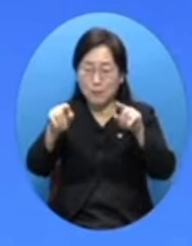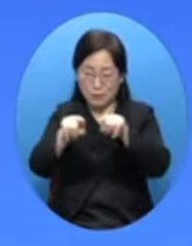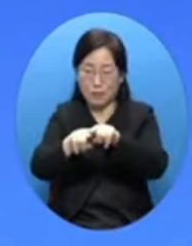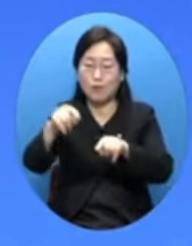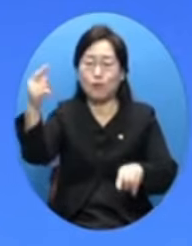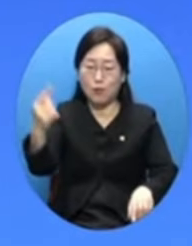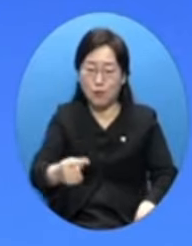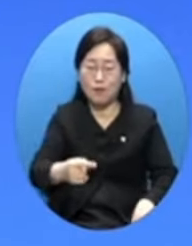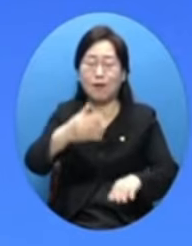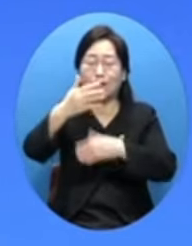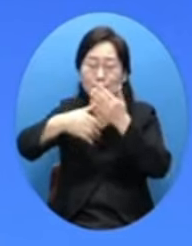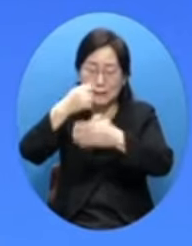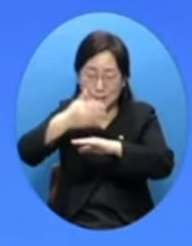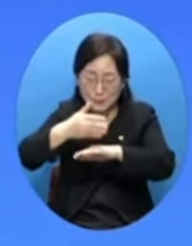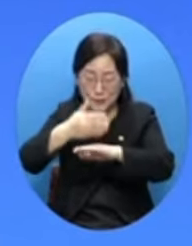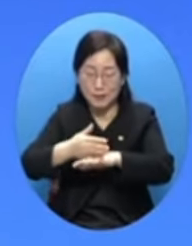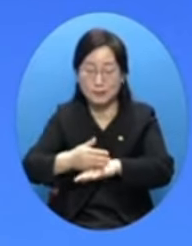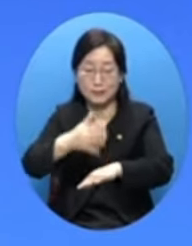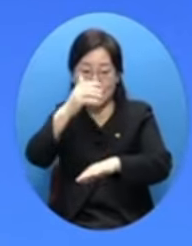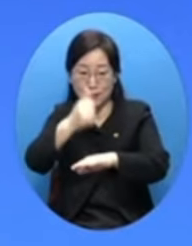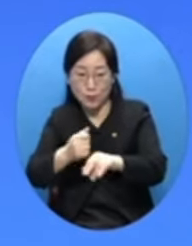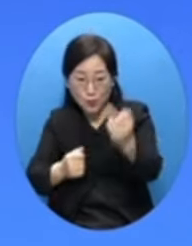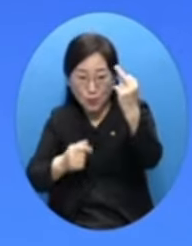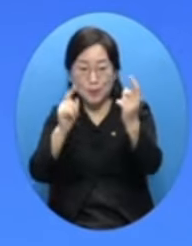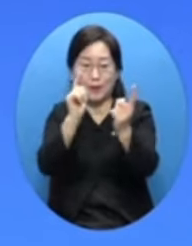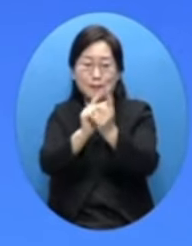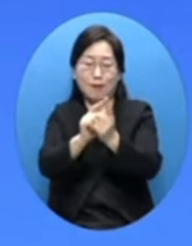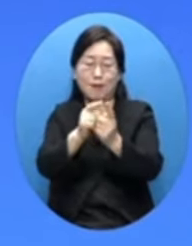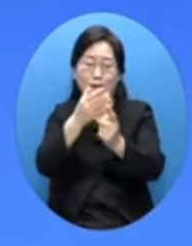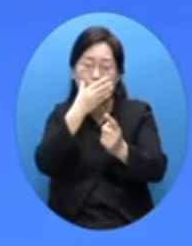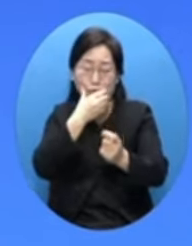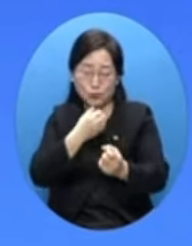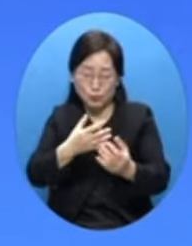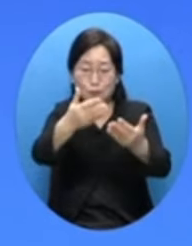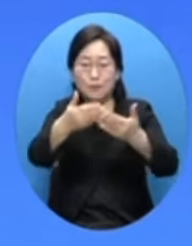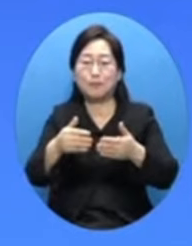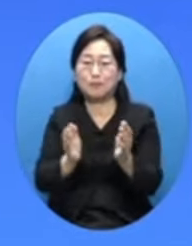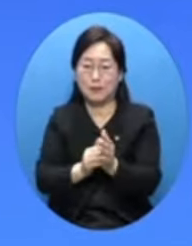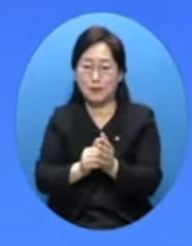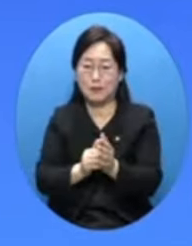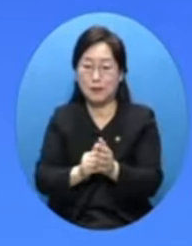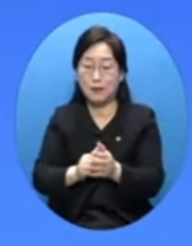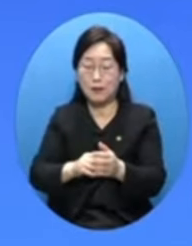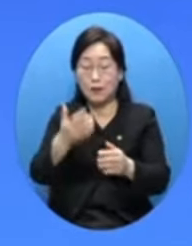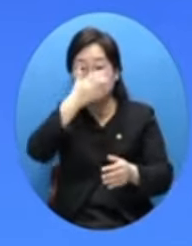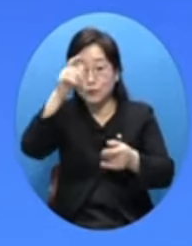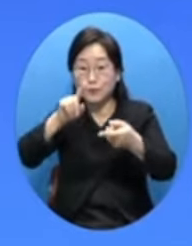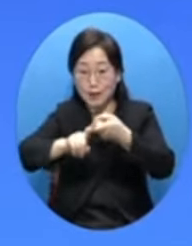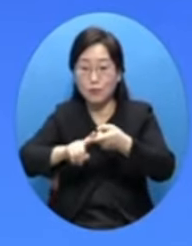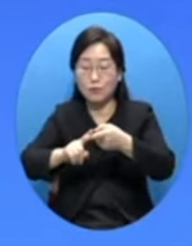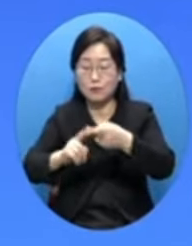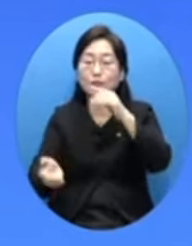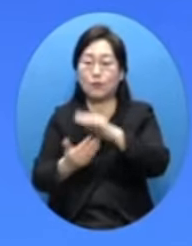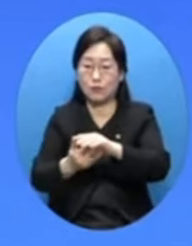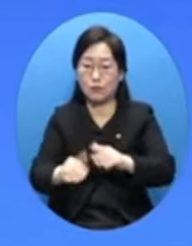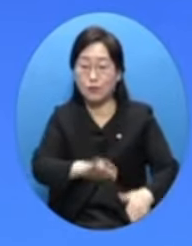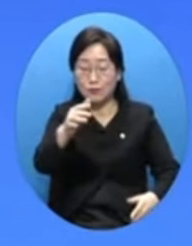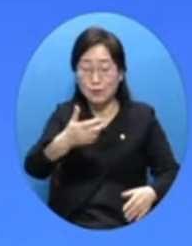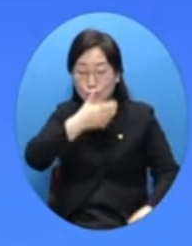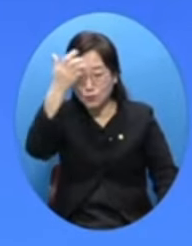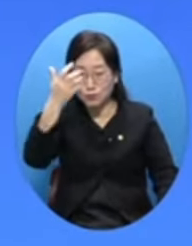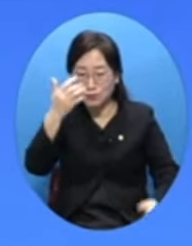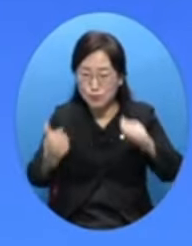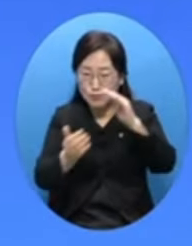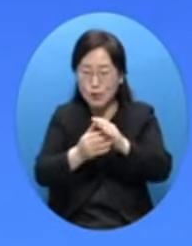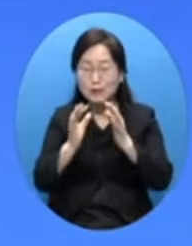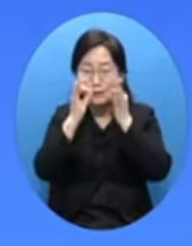그리고 가서 형을 만나서 그런 축복된 삶을 살았습니다 그렇습니다 꿈은 반드시 이루어집니다 꿈을 이루기 위해서 우리는 최선을 다해야